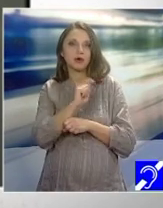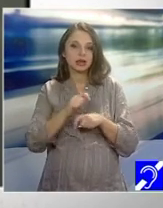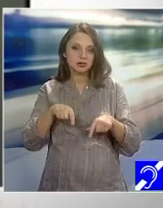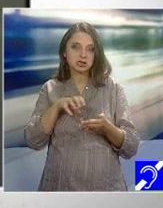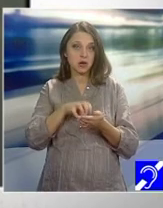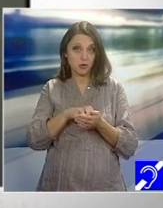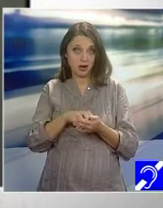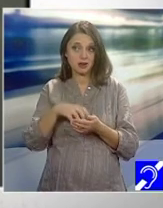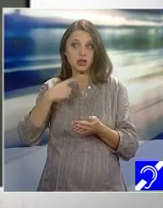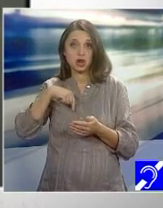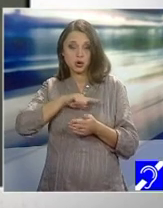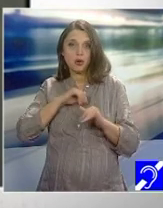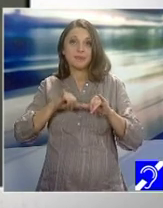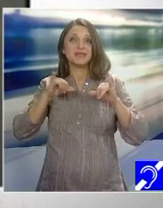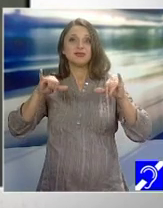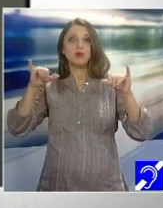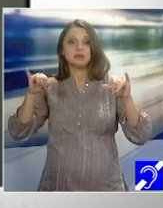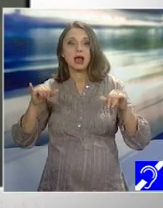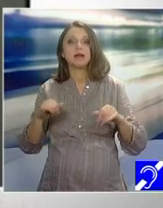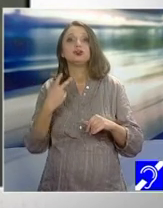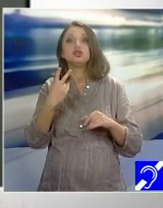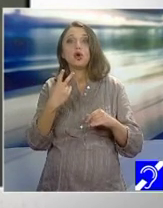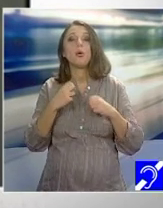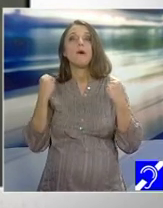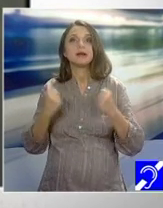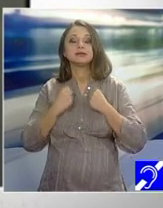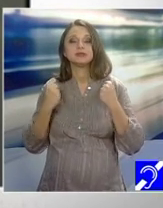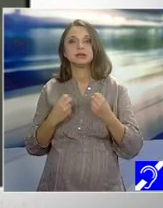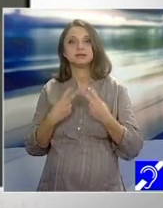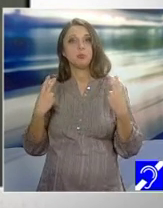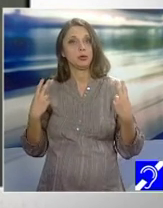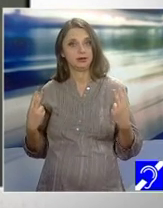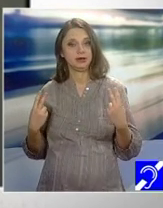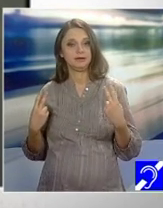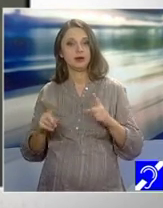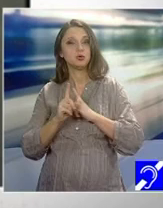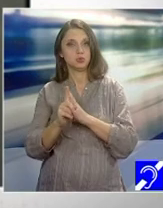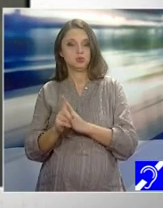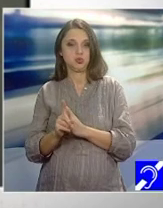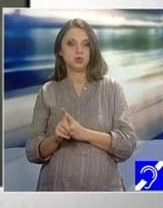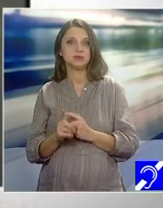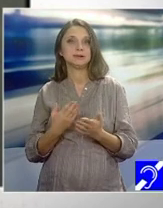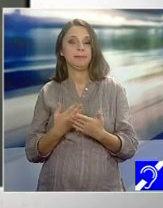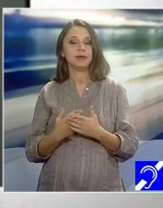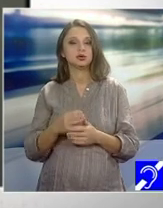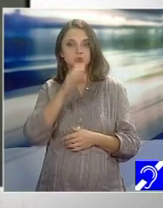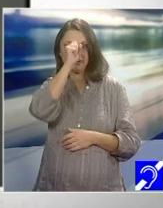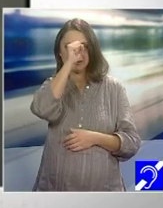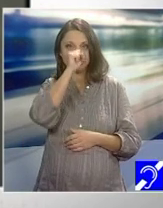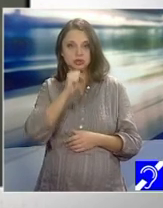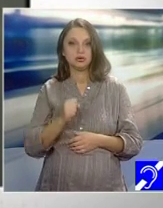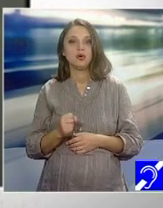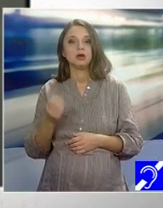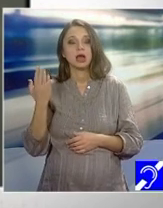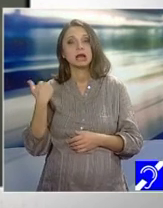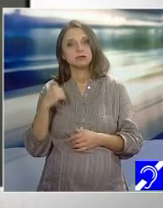a dezvoltat două activități importante, un training dedicat nevăzătorilor, care a avut loc